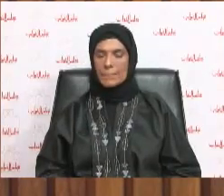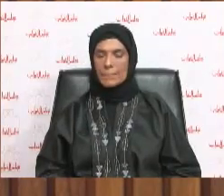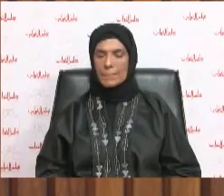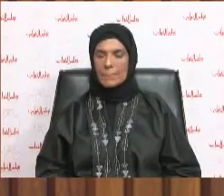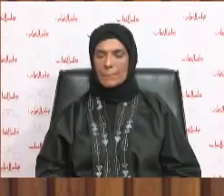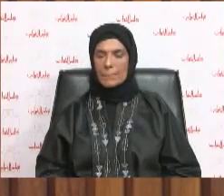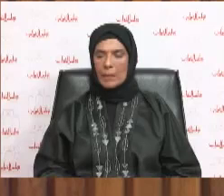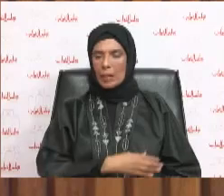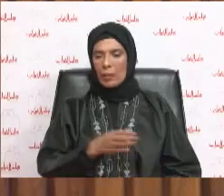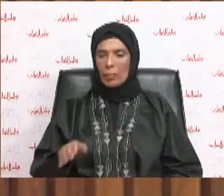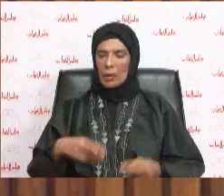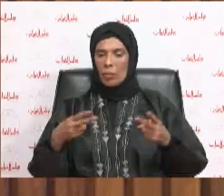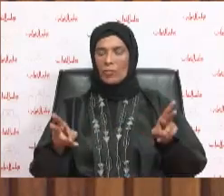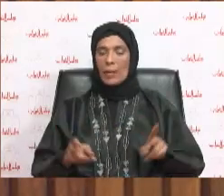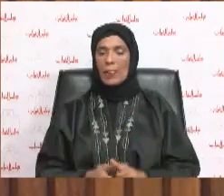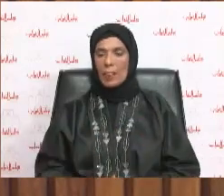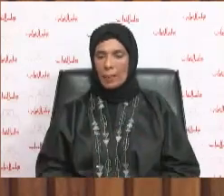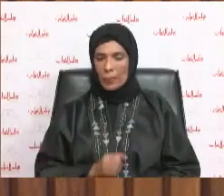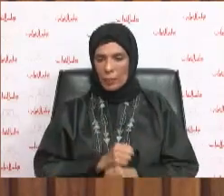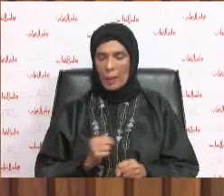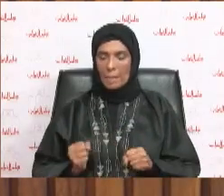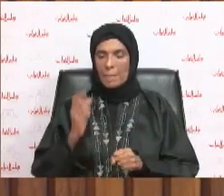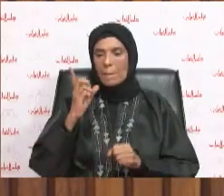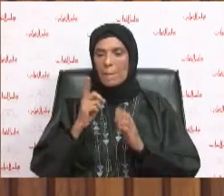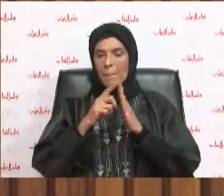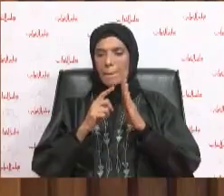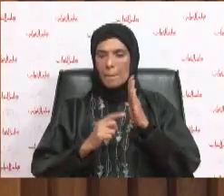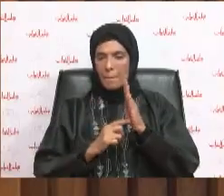أغلبية موافقة، تفضل. المشروع بقانون،